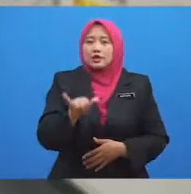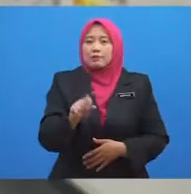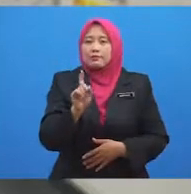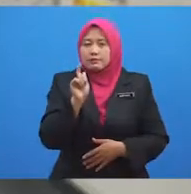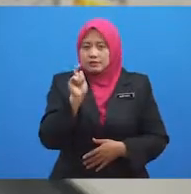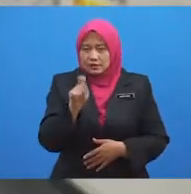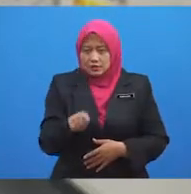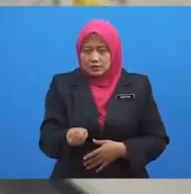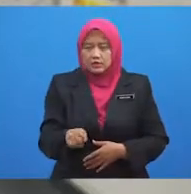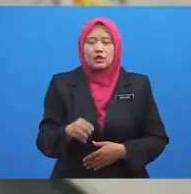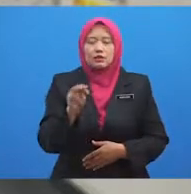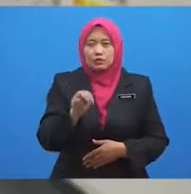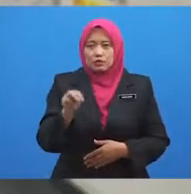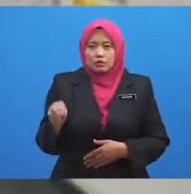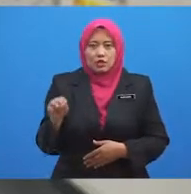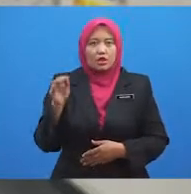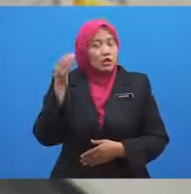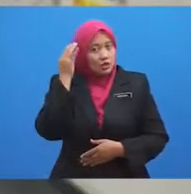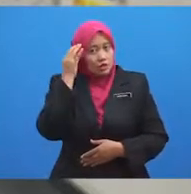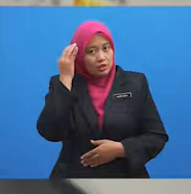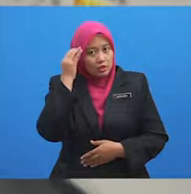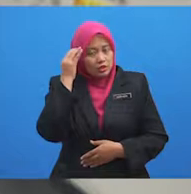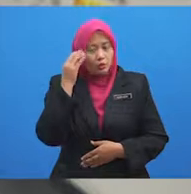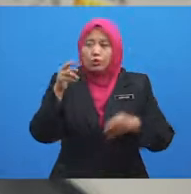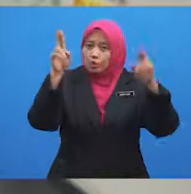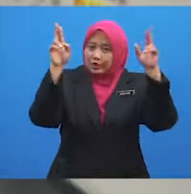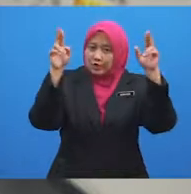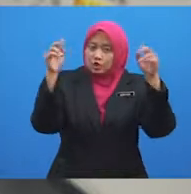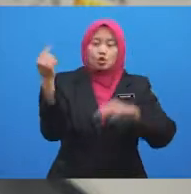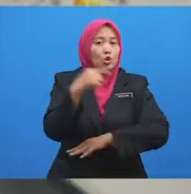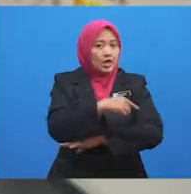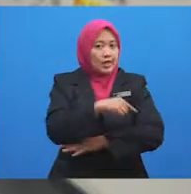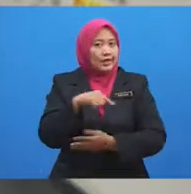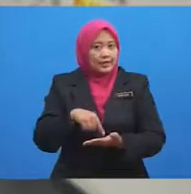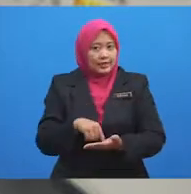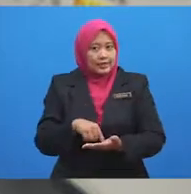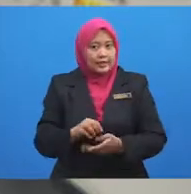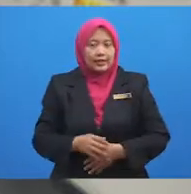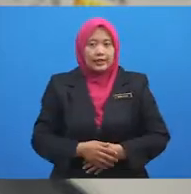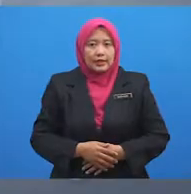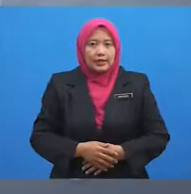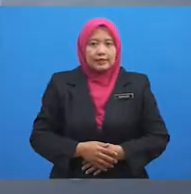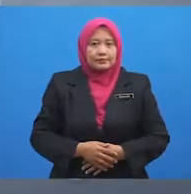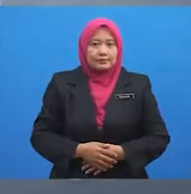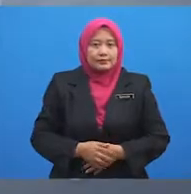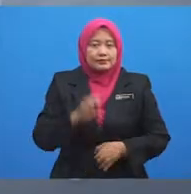kuasai tentang tajuk pembelajaran pada hari ini, iaitu isotop.